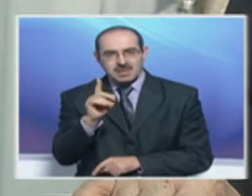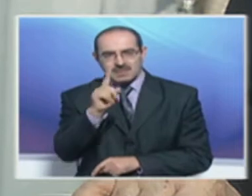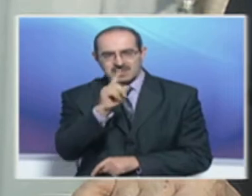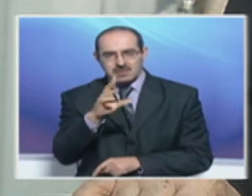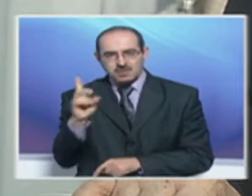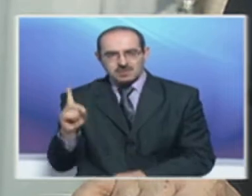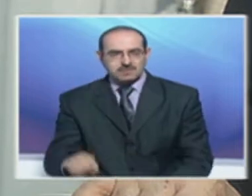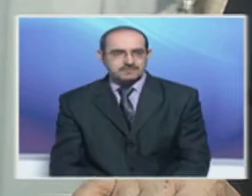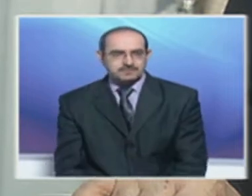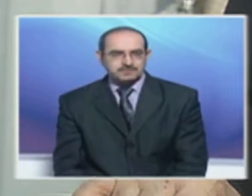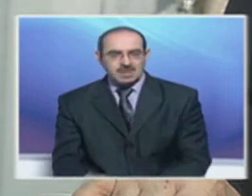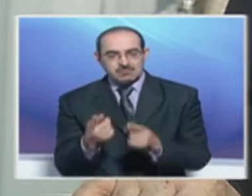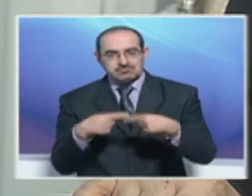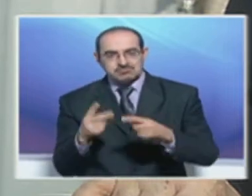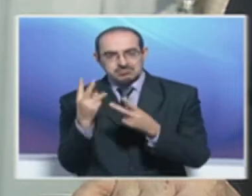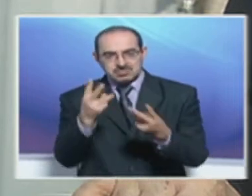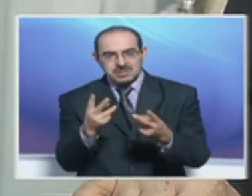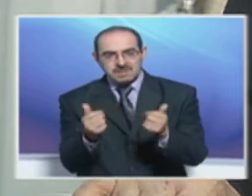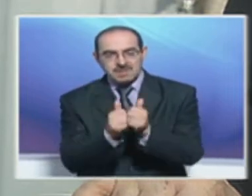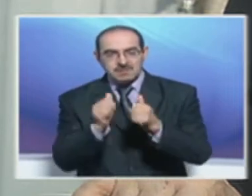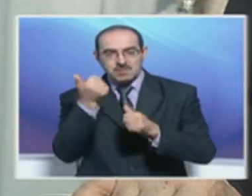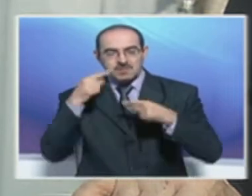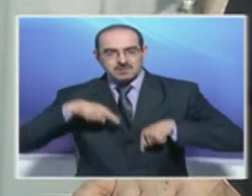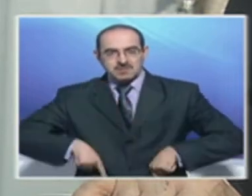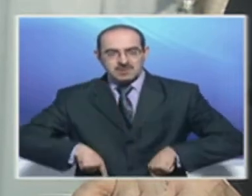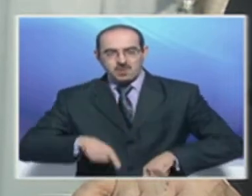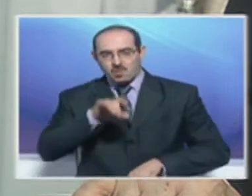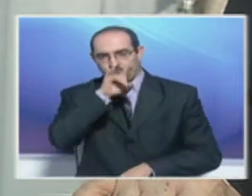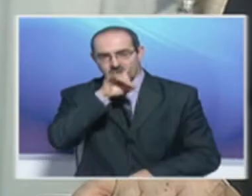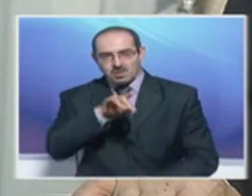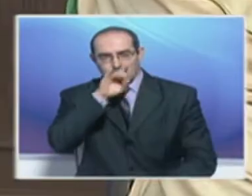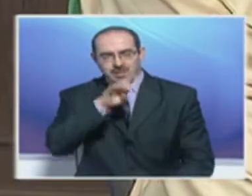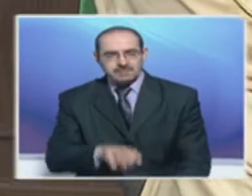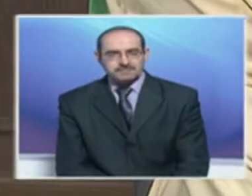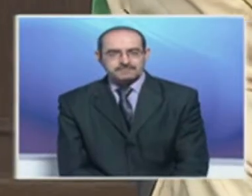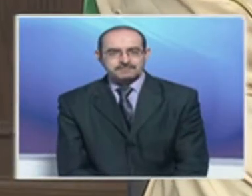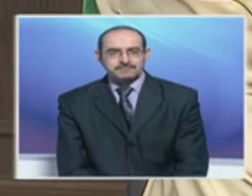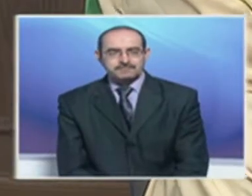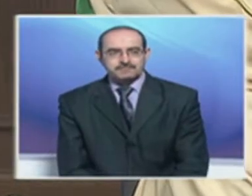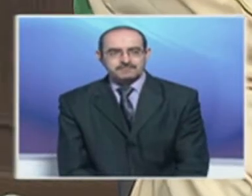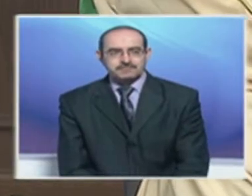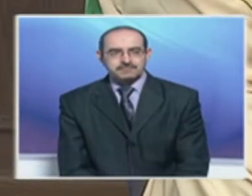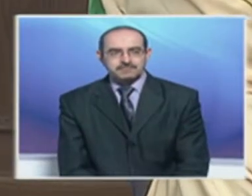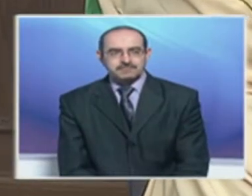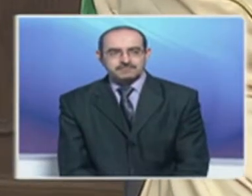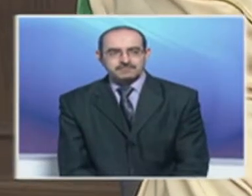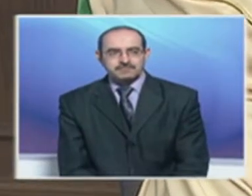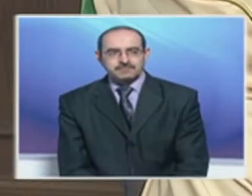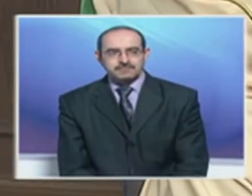سعود. اللقاء جرى بحضور الوزير الأول أحمد ويحيى.